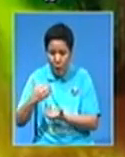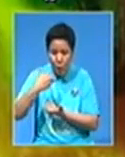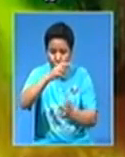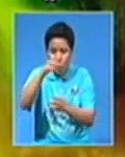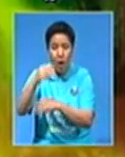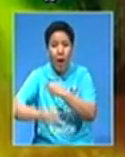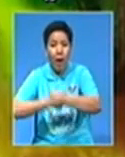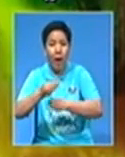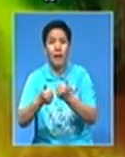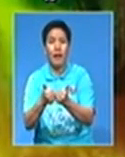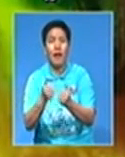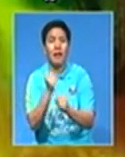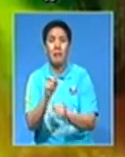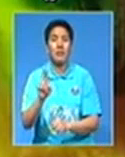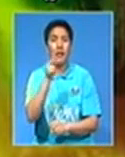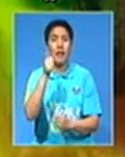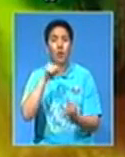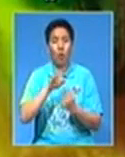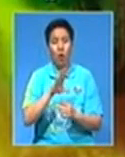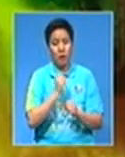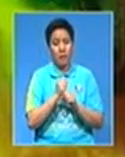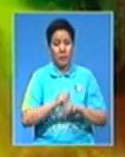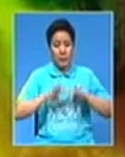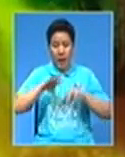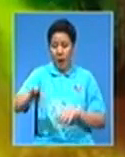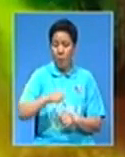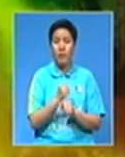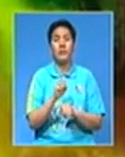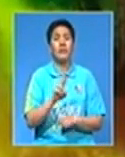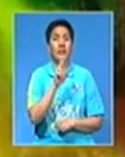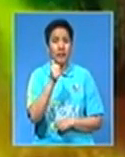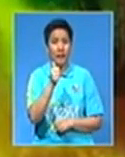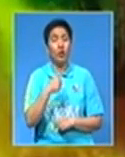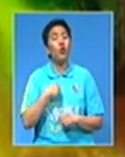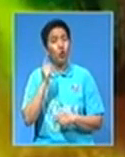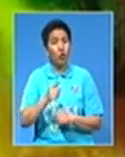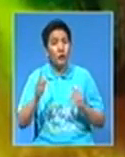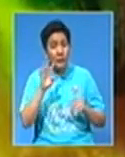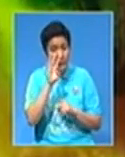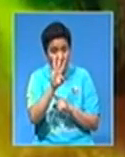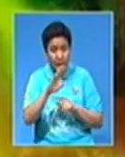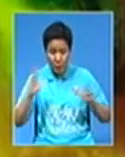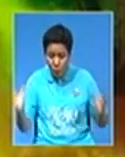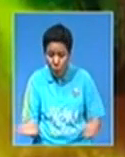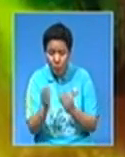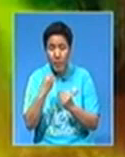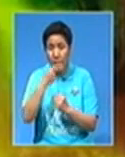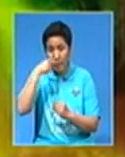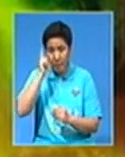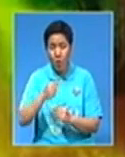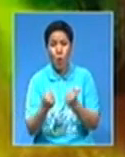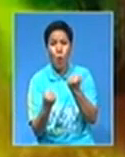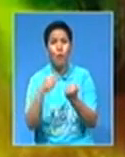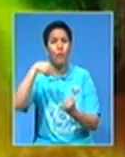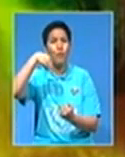สามารถนำมาผลิตใช้ได้ในหน่วยงานภาครัฐได้นะครับแล้วก็4ในเรื่องของการส่งเสริมให้ประเทศไทยนั้นเป็นศูนย์กลางของการผลิตรถยนต์ไฟ